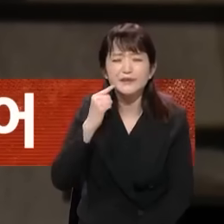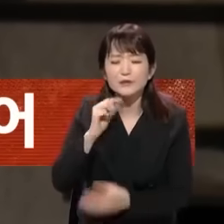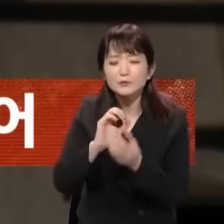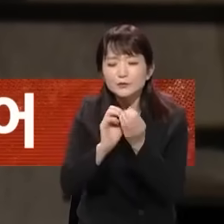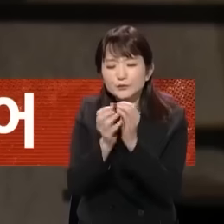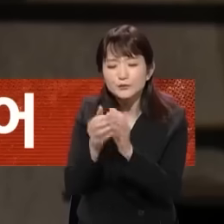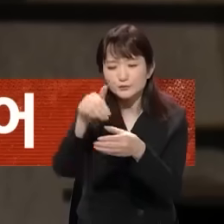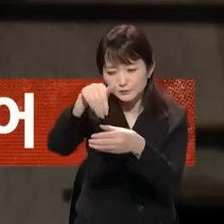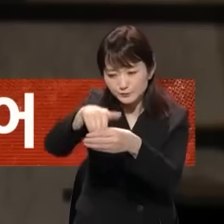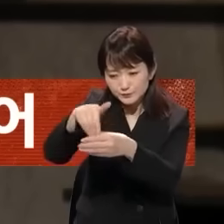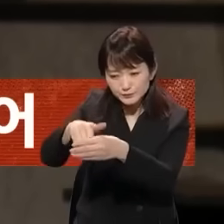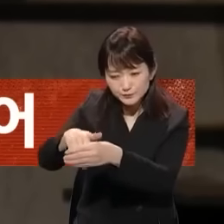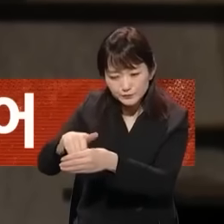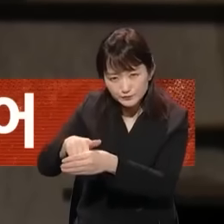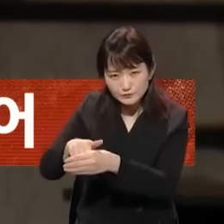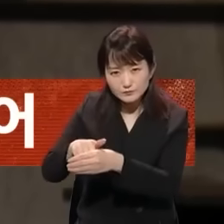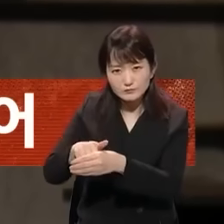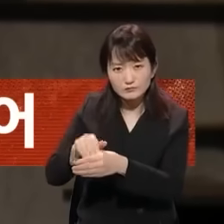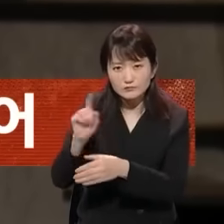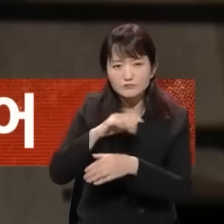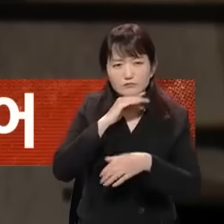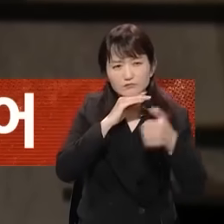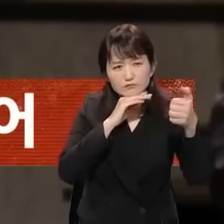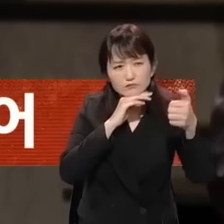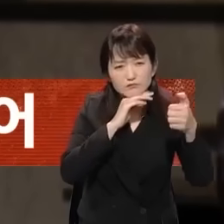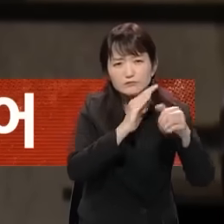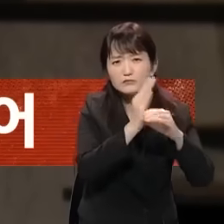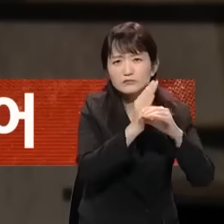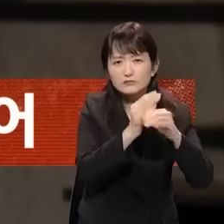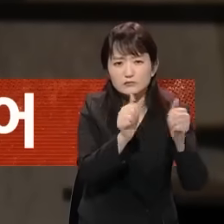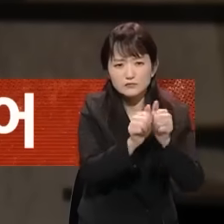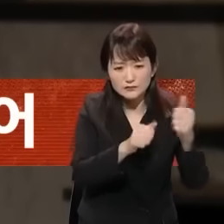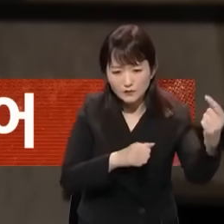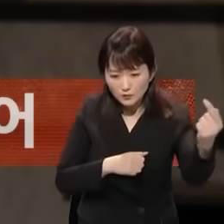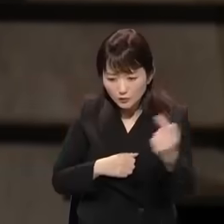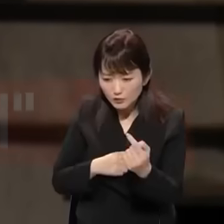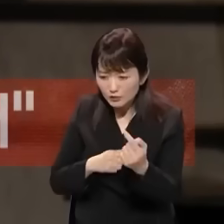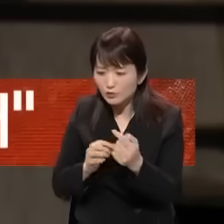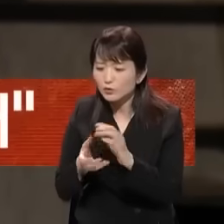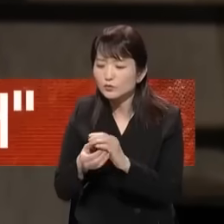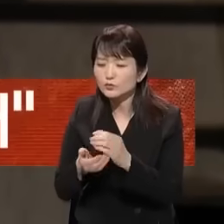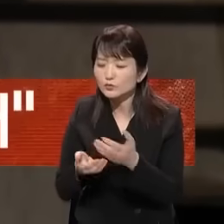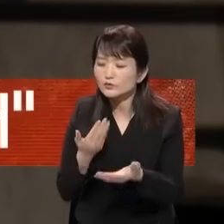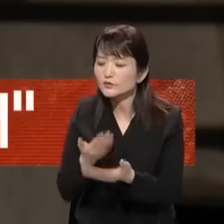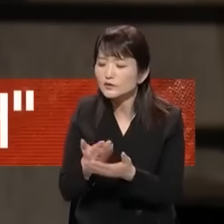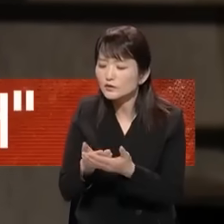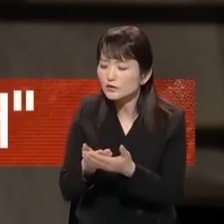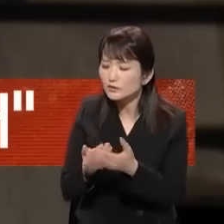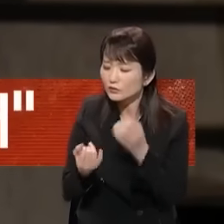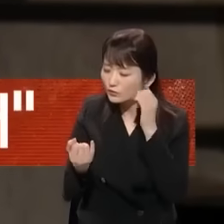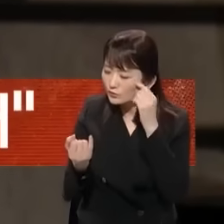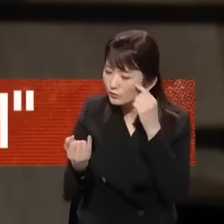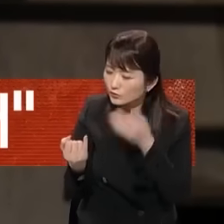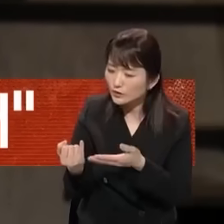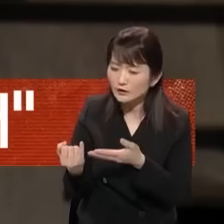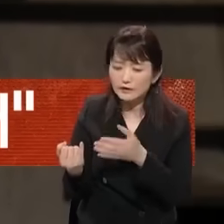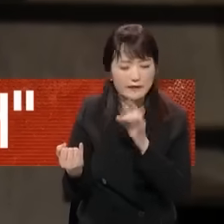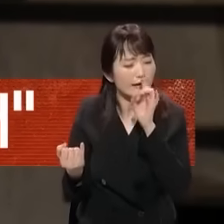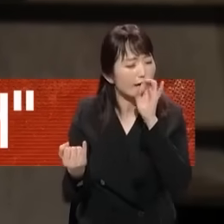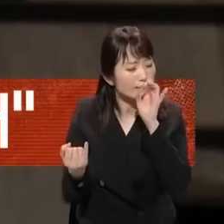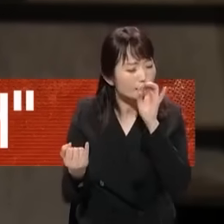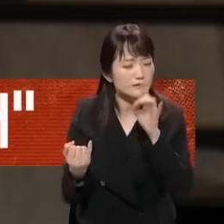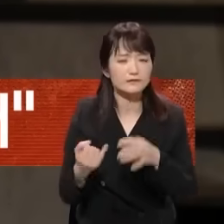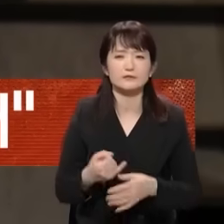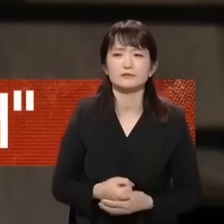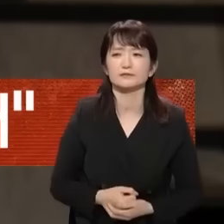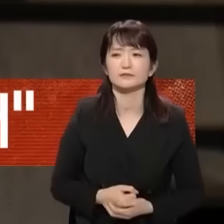주실 때 옆에서 어떤 중년의 남자가 오더니 꽃좀 주시면 안 돼요라고 물어보셨어요 근데 물어봤네요 근데 어머니께서 안 된다라고 거절을